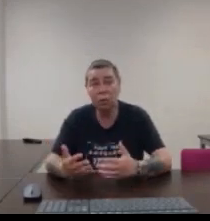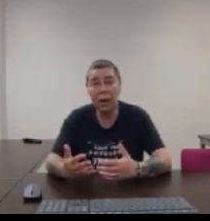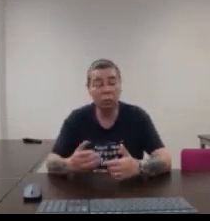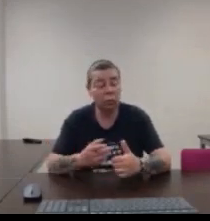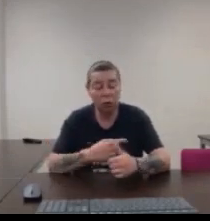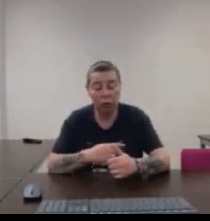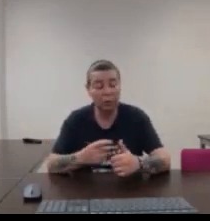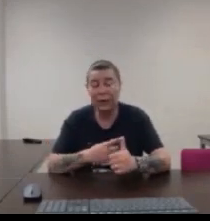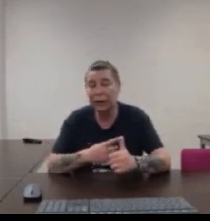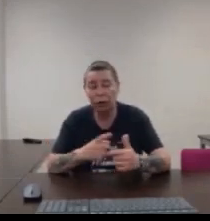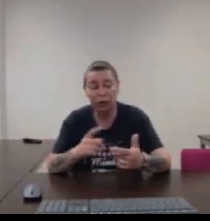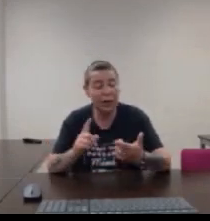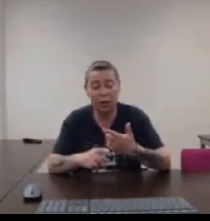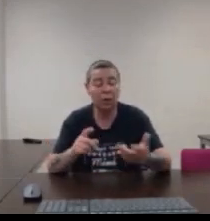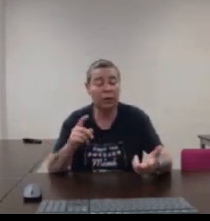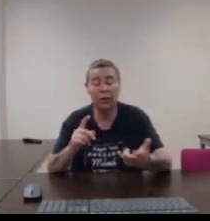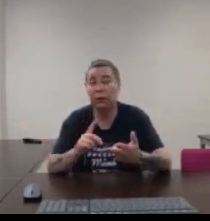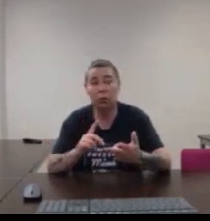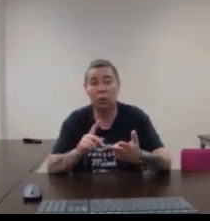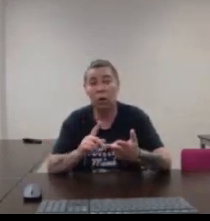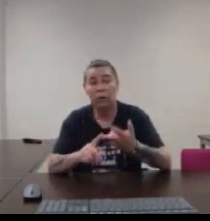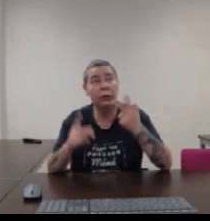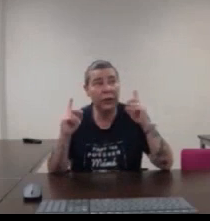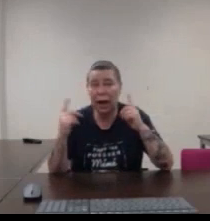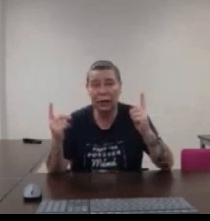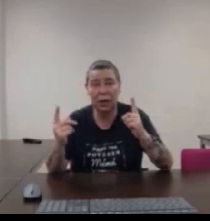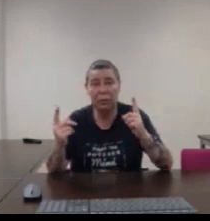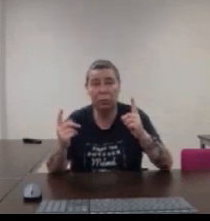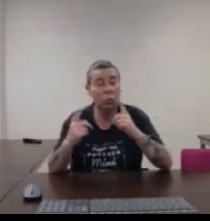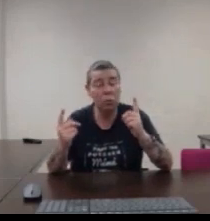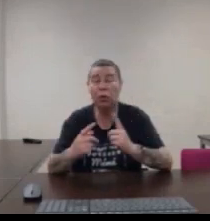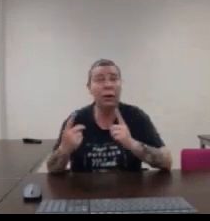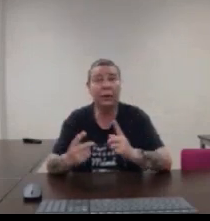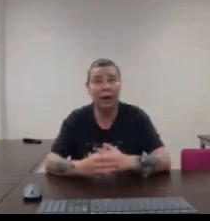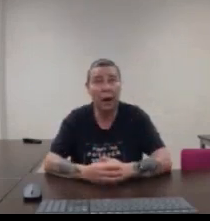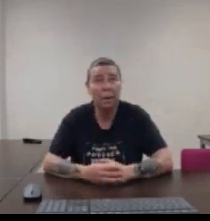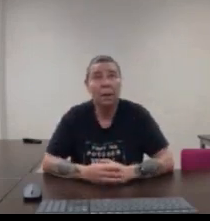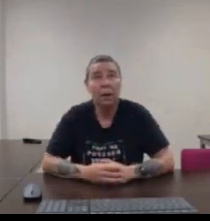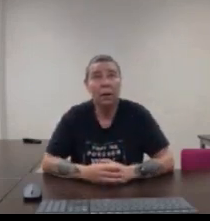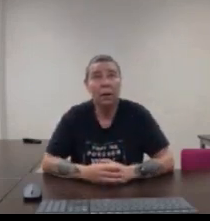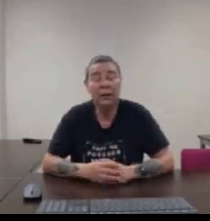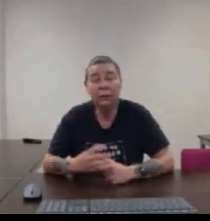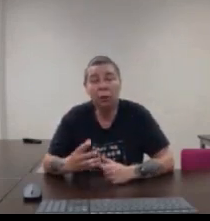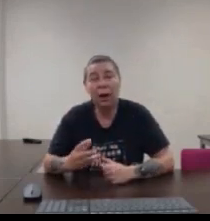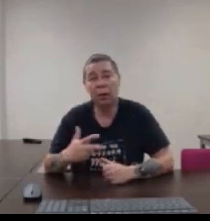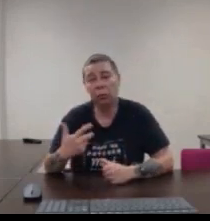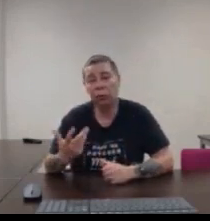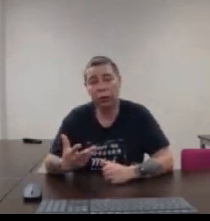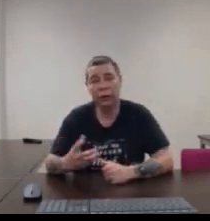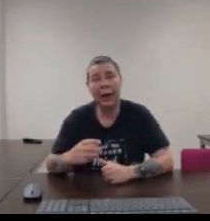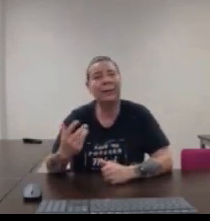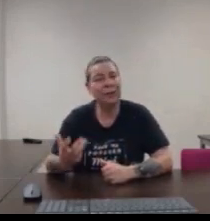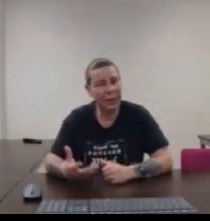de manière globale, donc ça peut être l'écran d'ordinateur, l'écran de télévision, vos éclairages à la maison ou au bureau, etc., ils vont